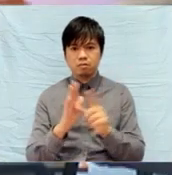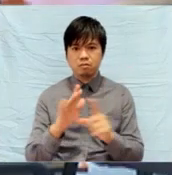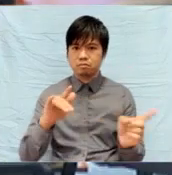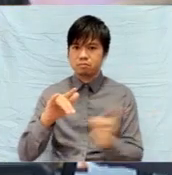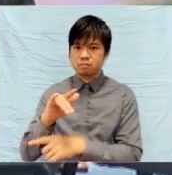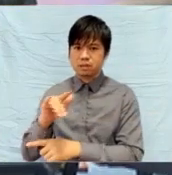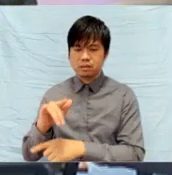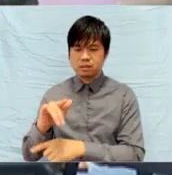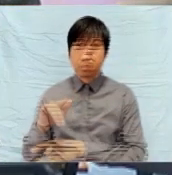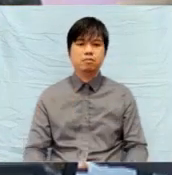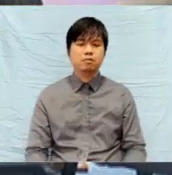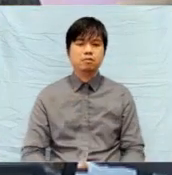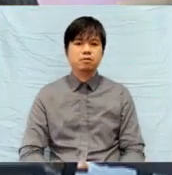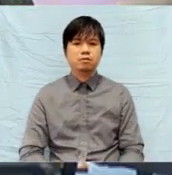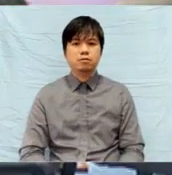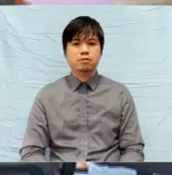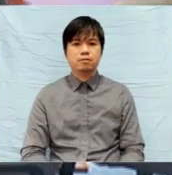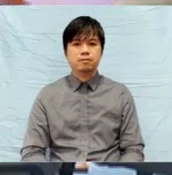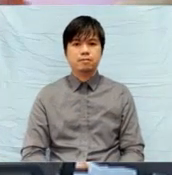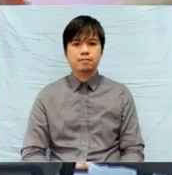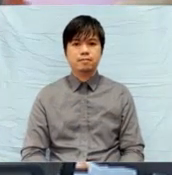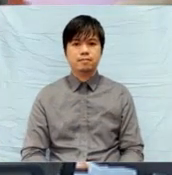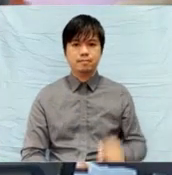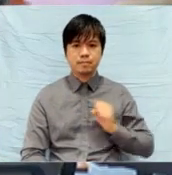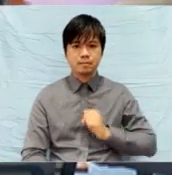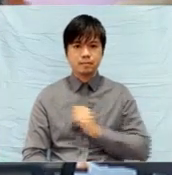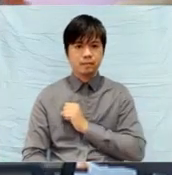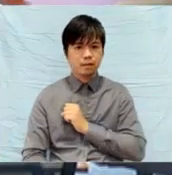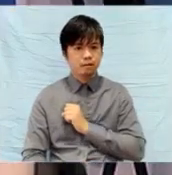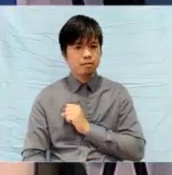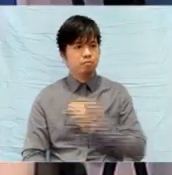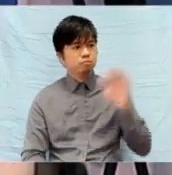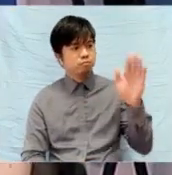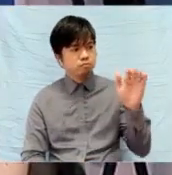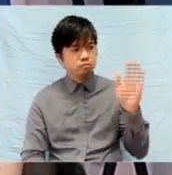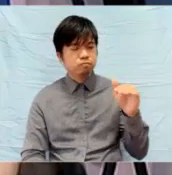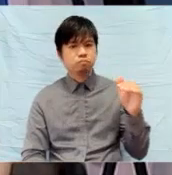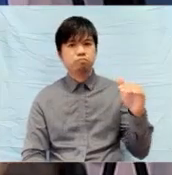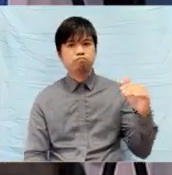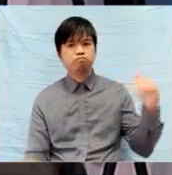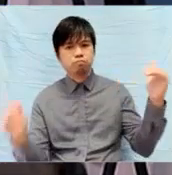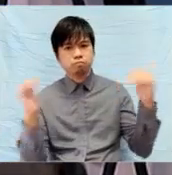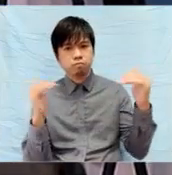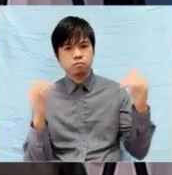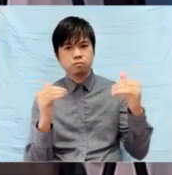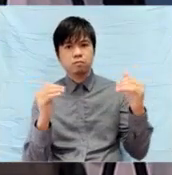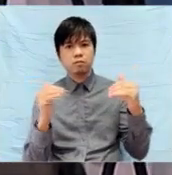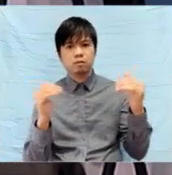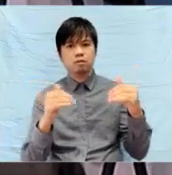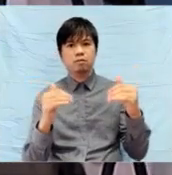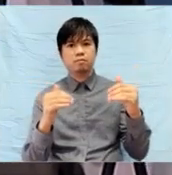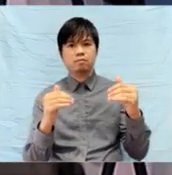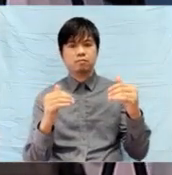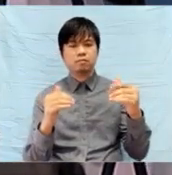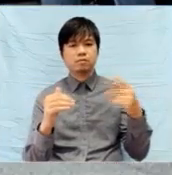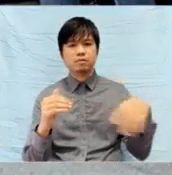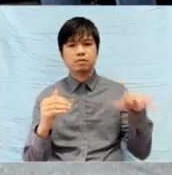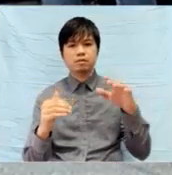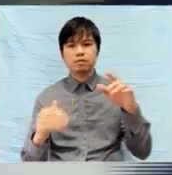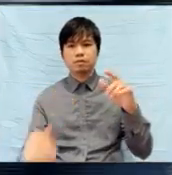nito. Sa hanay naman ng Senado, magpapatawag din ng pagdinig si Senate Committee on Public Services Chairperson Grace